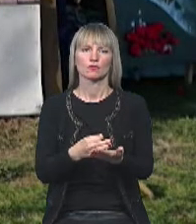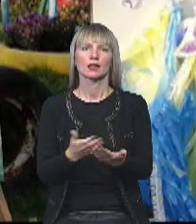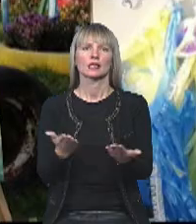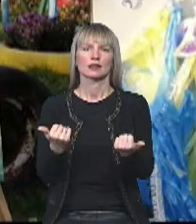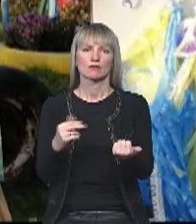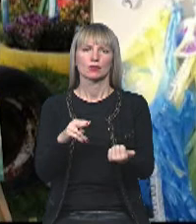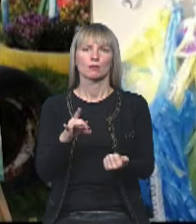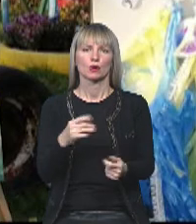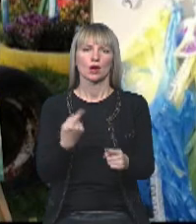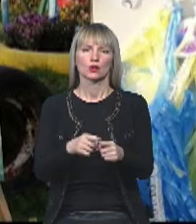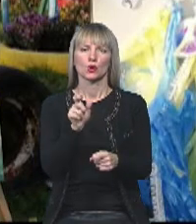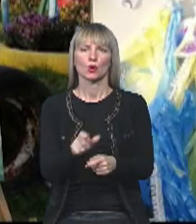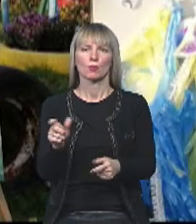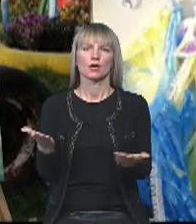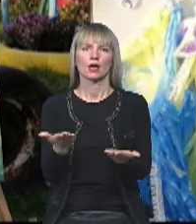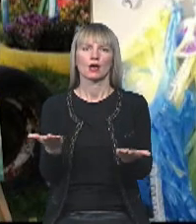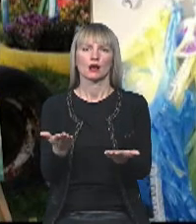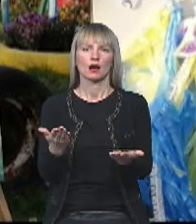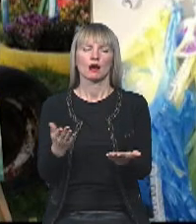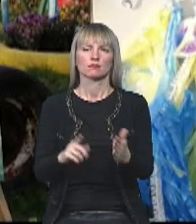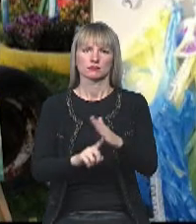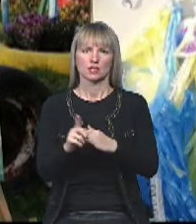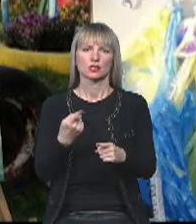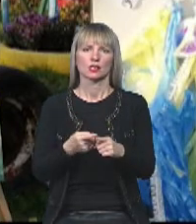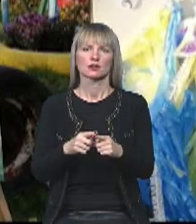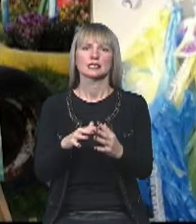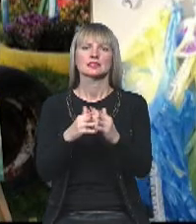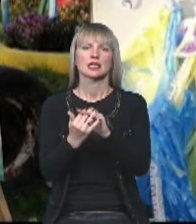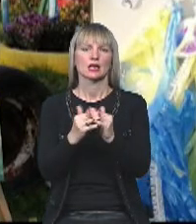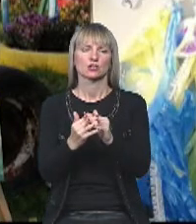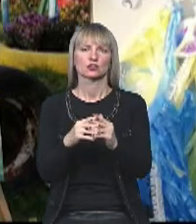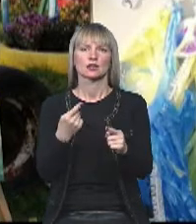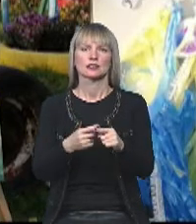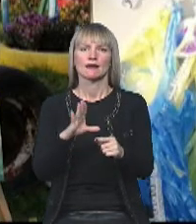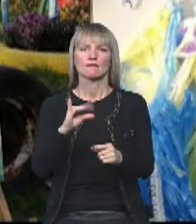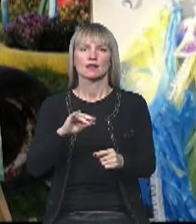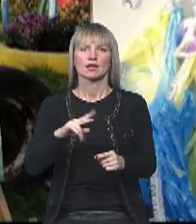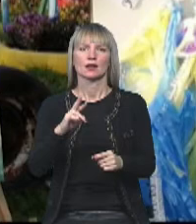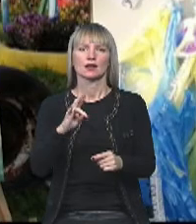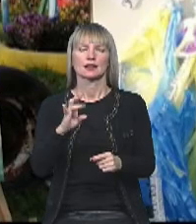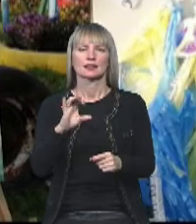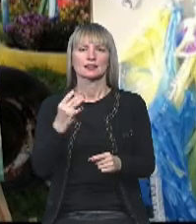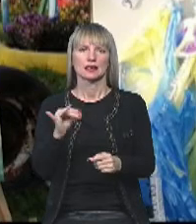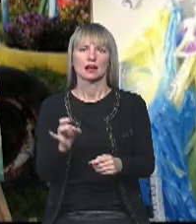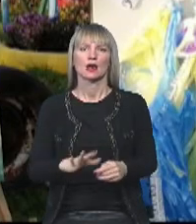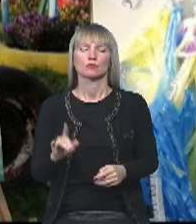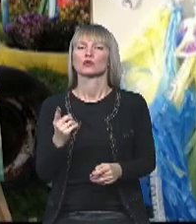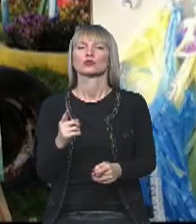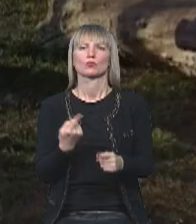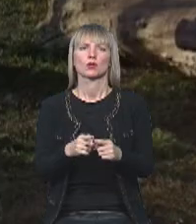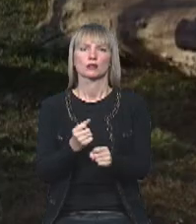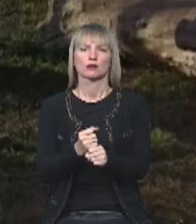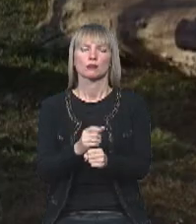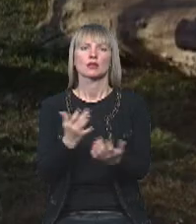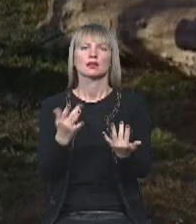Давайте про ось цю громаду, яка пішла на це. Хто це? Це селище, це Вільнянський район. Чому вони пішли, Олю? Наскільки легко